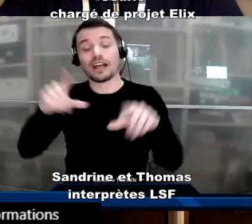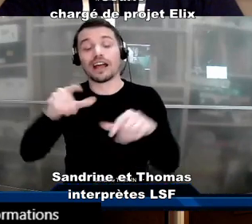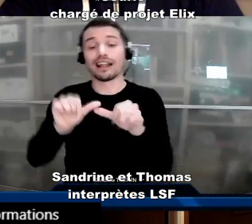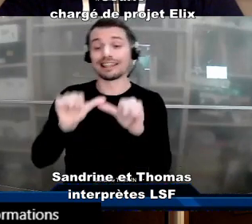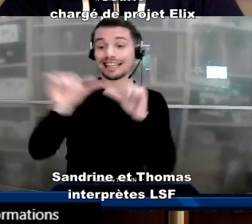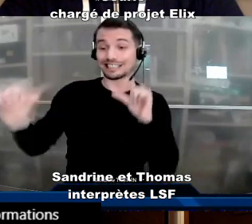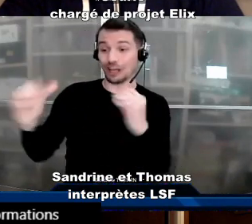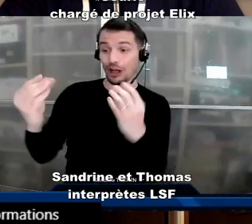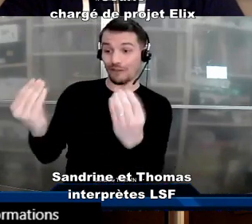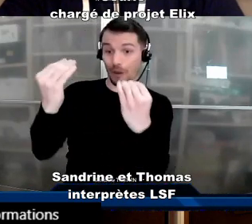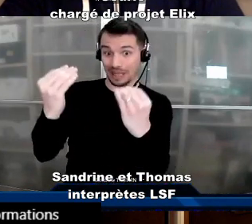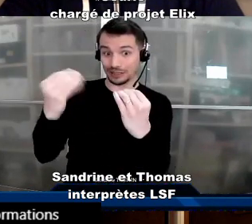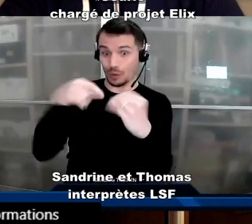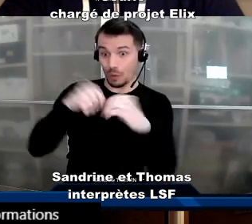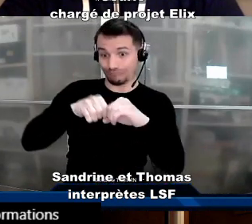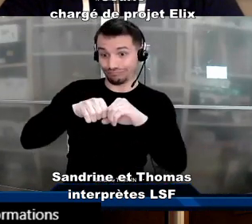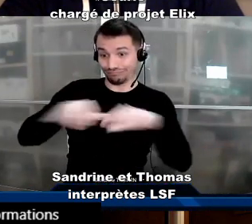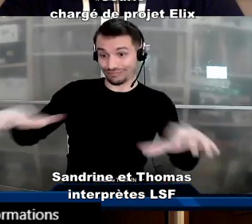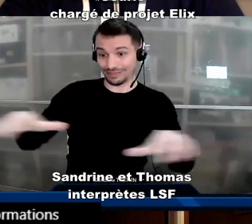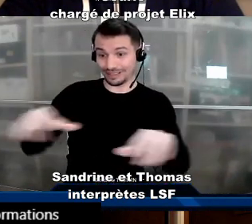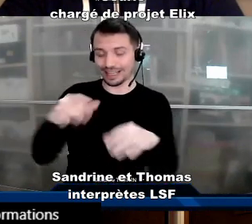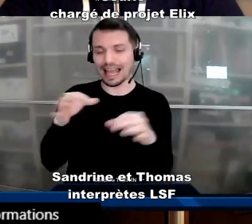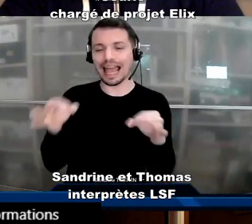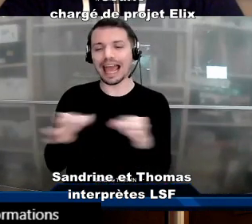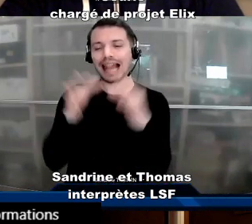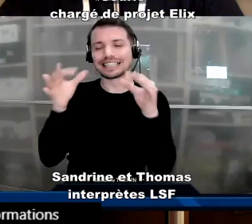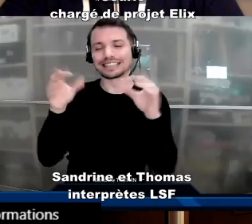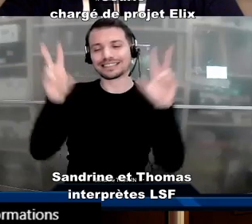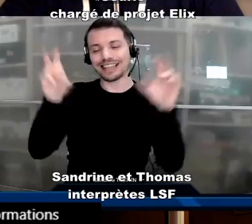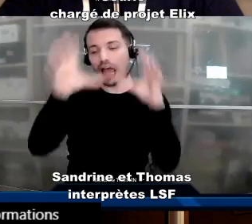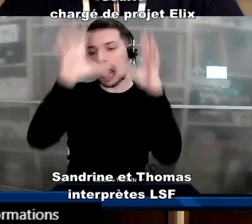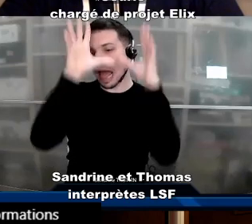donc à travers Elix Academy. Donc, ce sera la